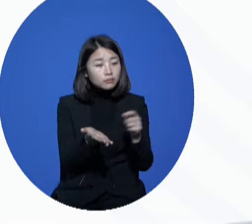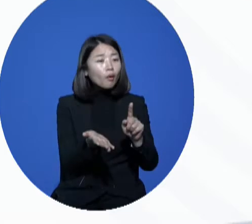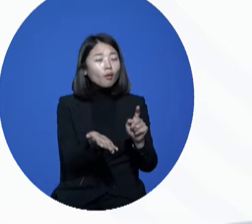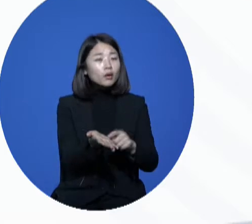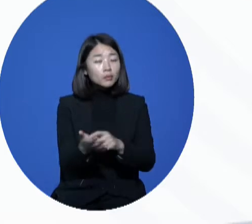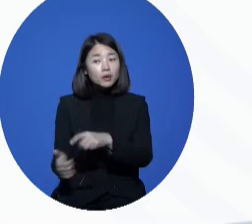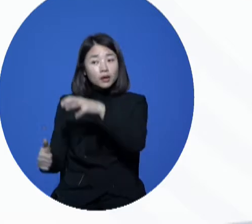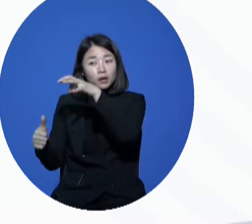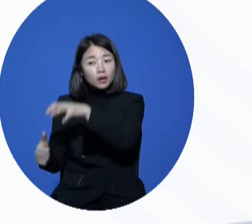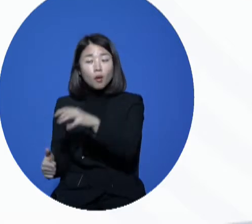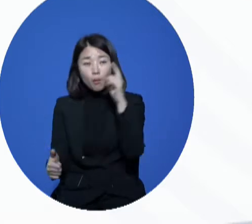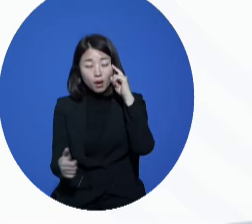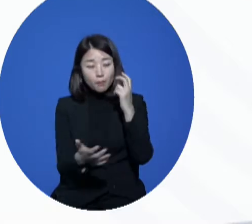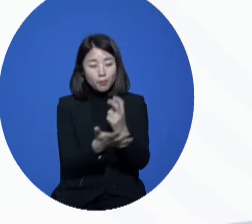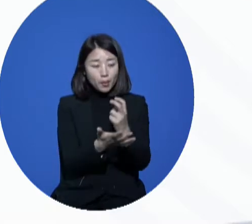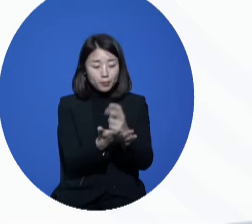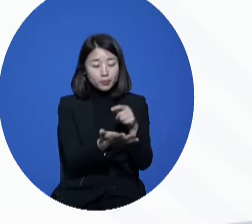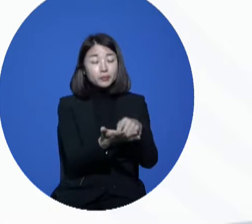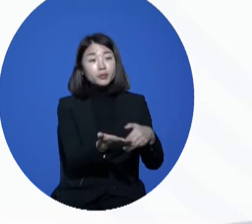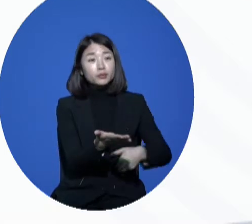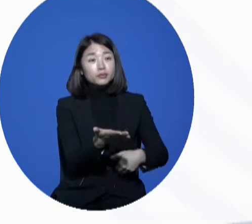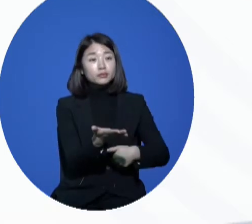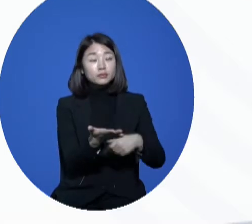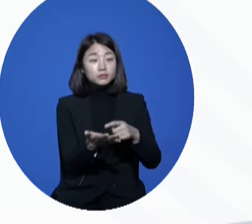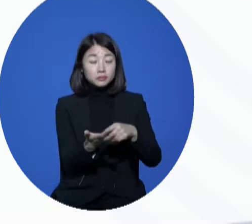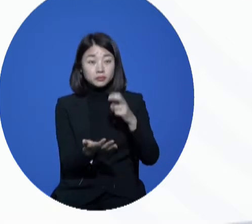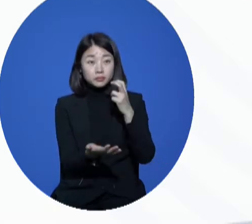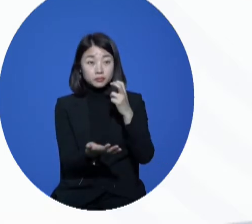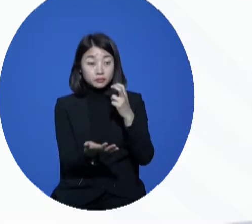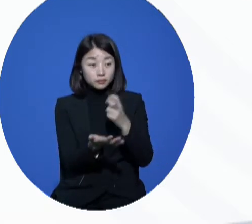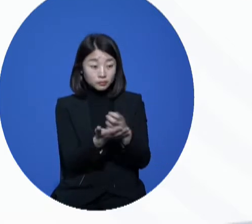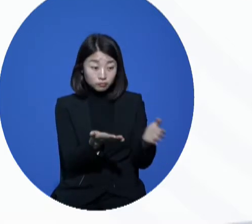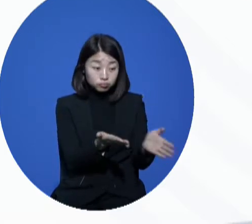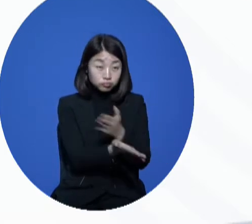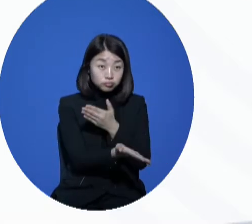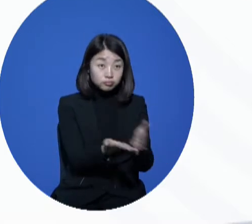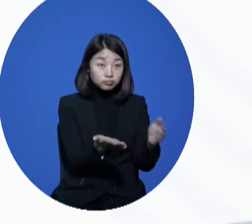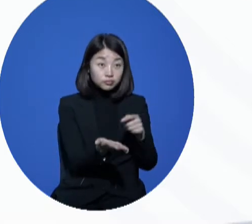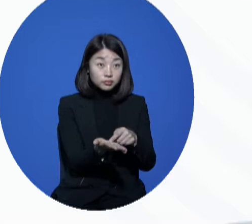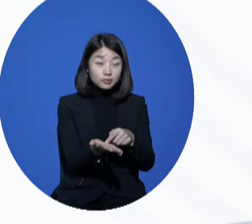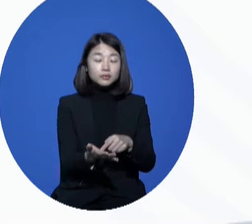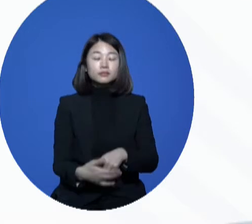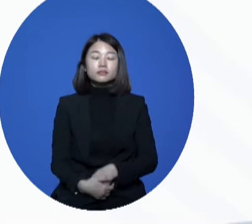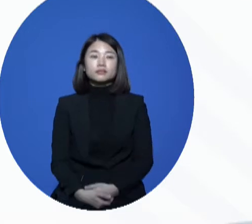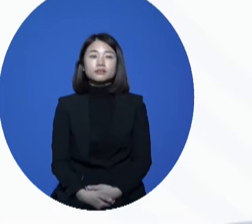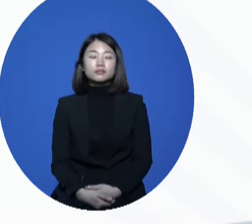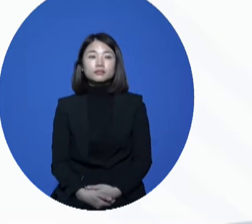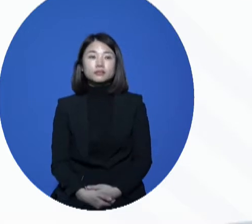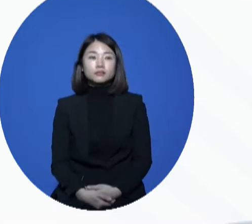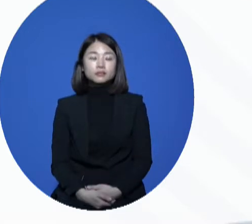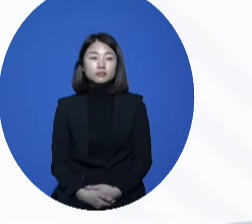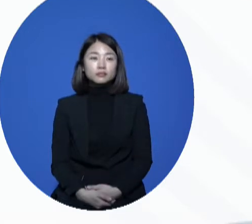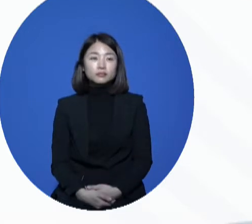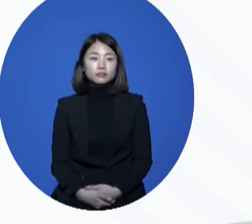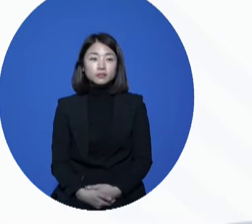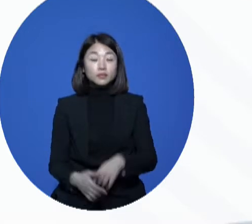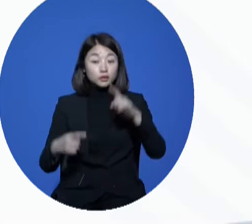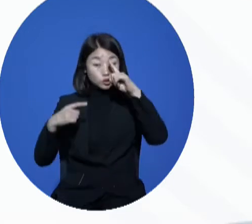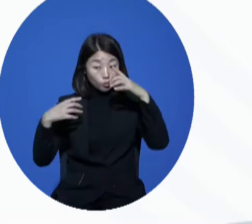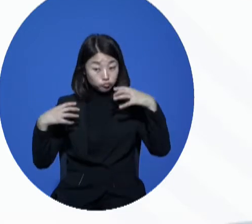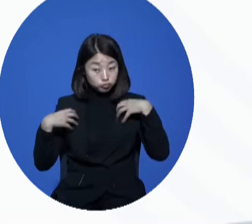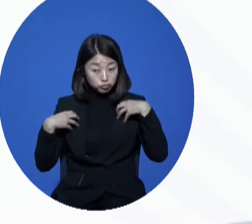조치인지 살펴봐야 합니다. 법적인 근거가 없다면은 관련 정부 부처,